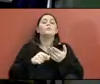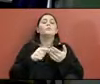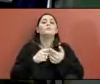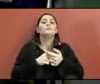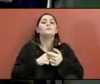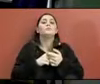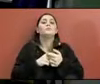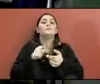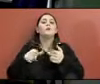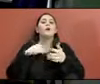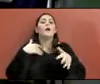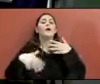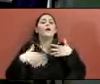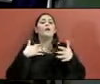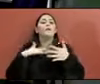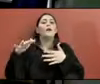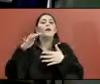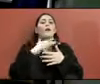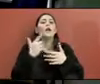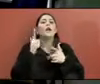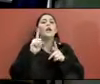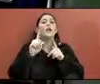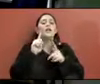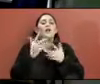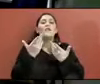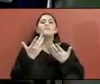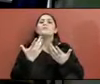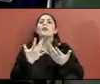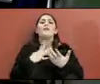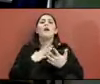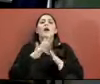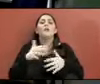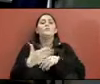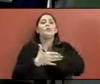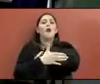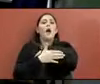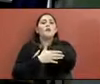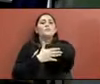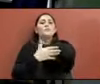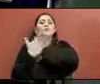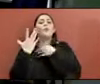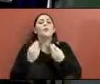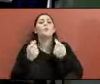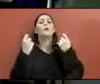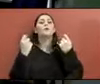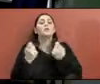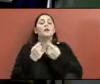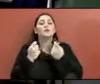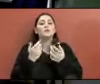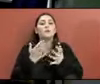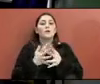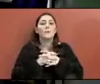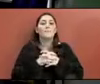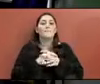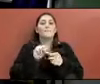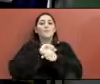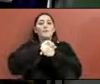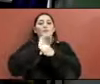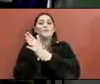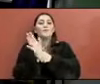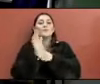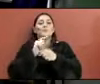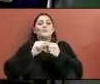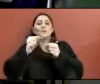engellilerimize ihtiyaçlarını karşıladık. Ama büyükşehir olarak pandemi